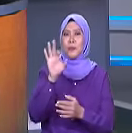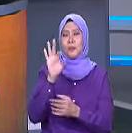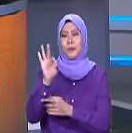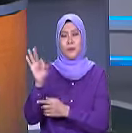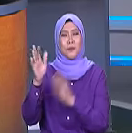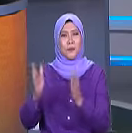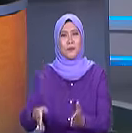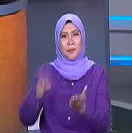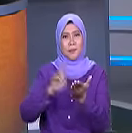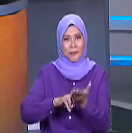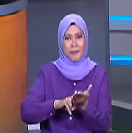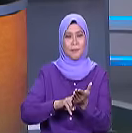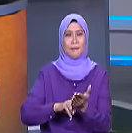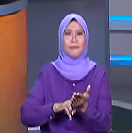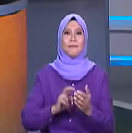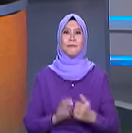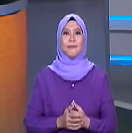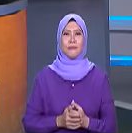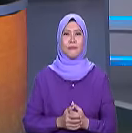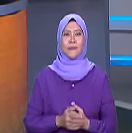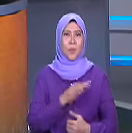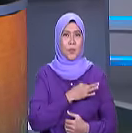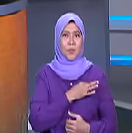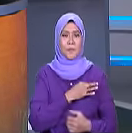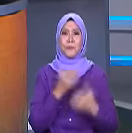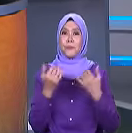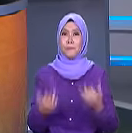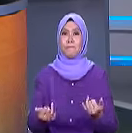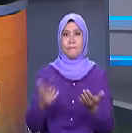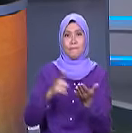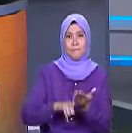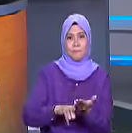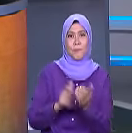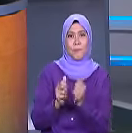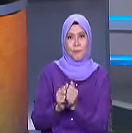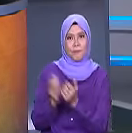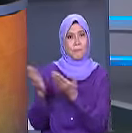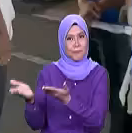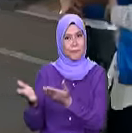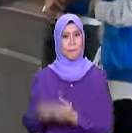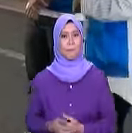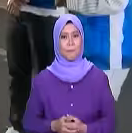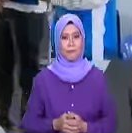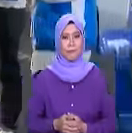9,999 pendaftaran setakat semalam. Laporan lanjut bersama Nur Ashran Muhammad Nur.